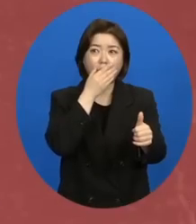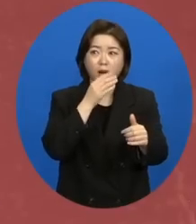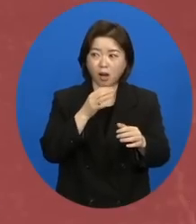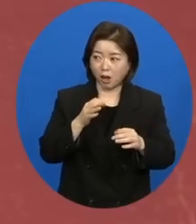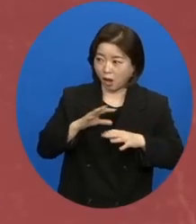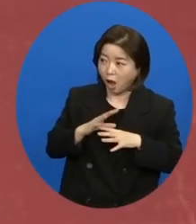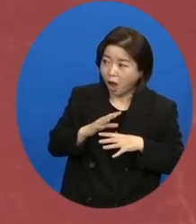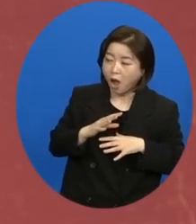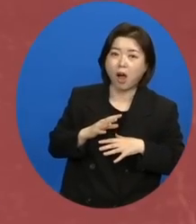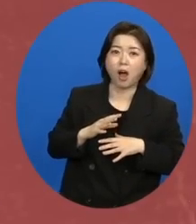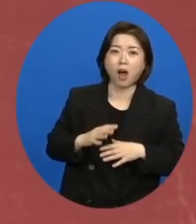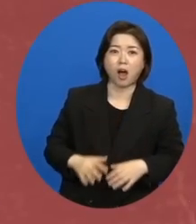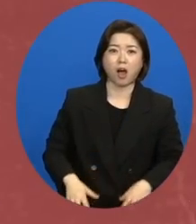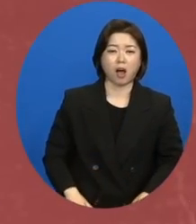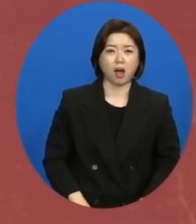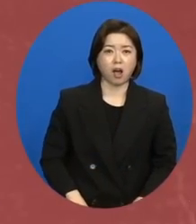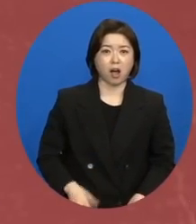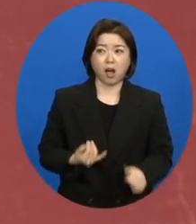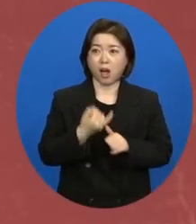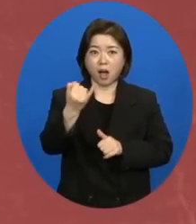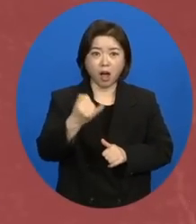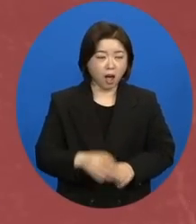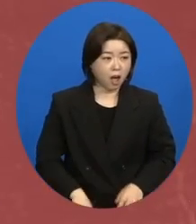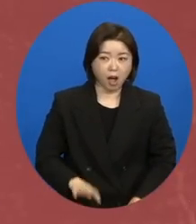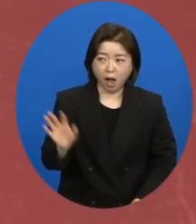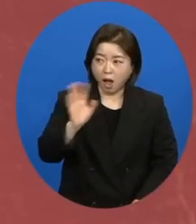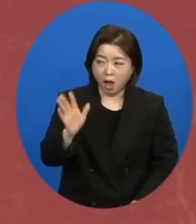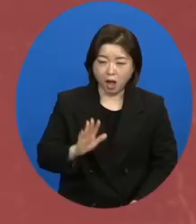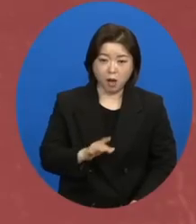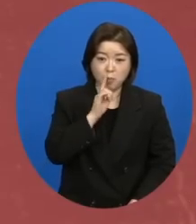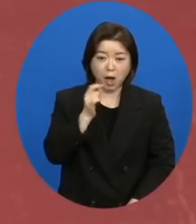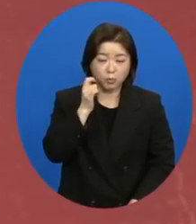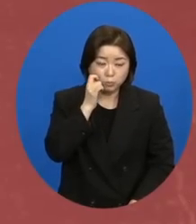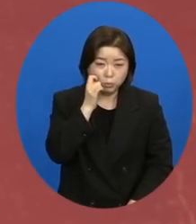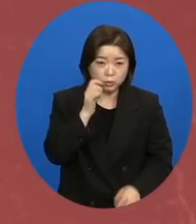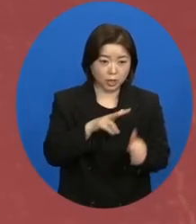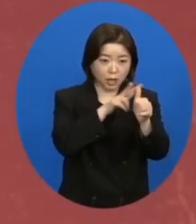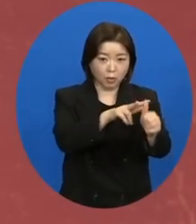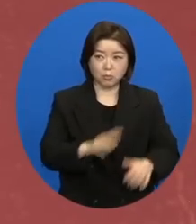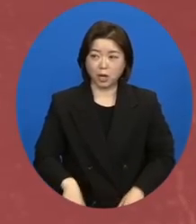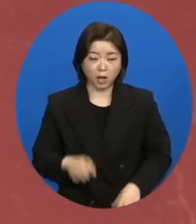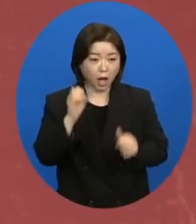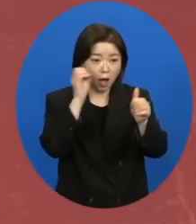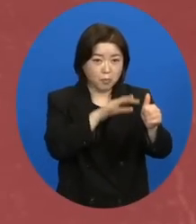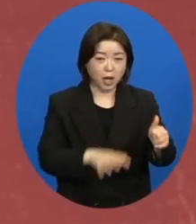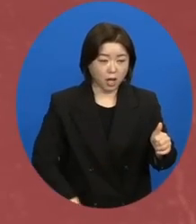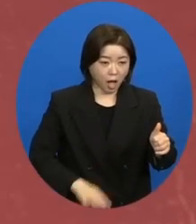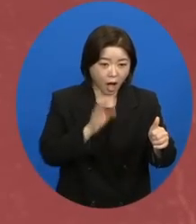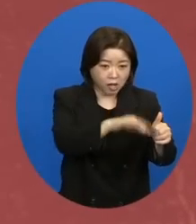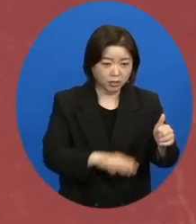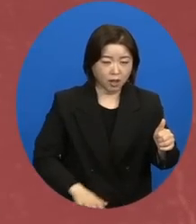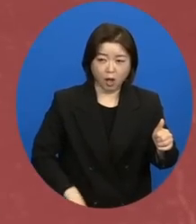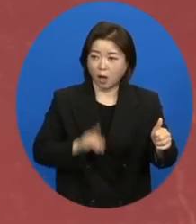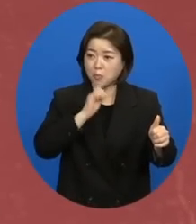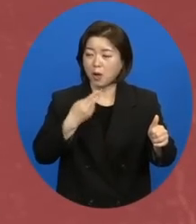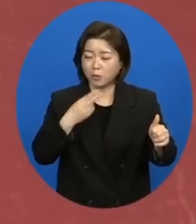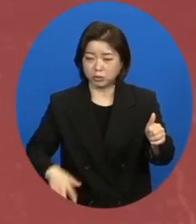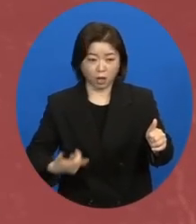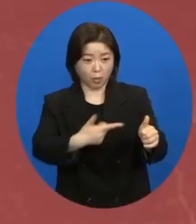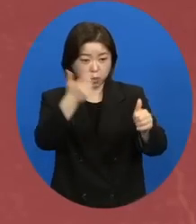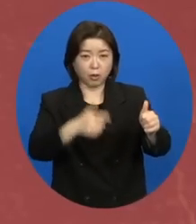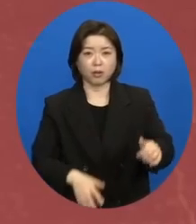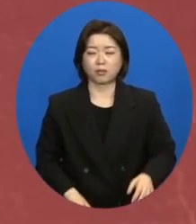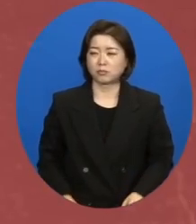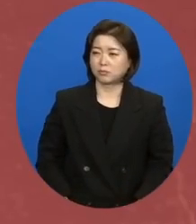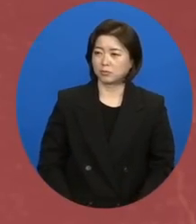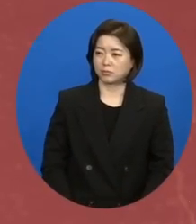깜짝 놀래가지고 신부가, 아니 말도 못하는 말한테 말이라 하고 그래야지 말도 안 하고 쏘냐고 그랬더니